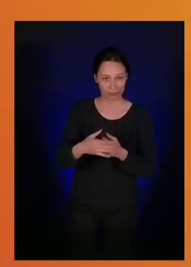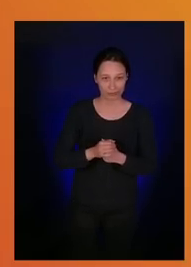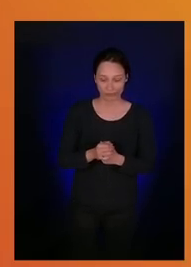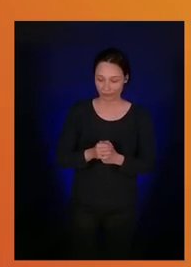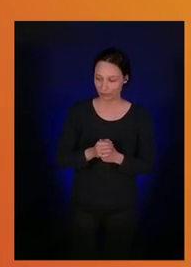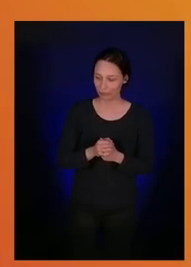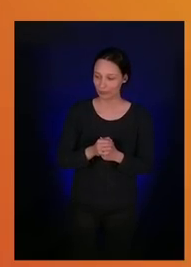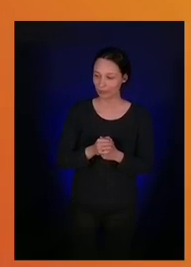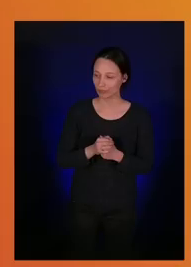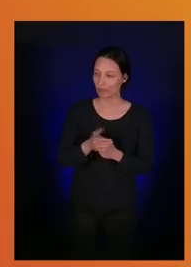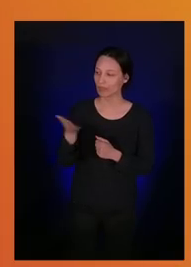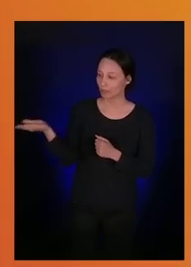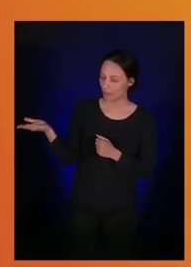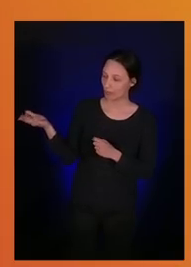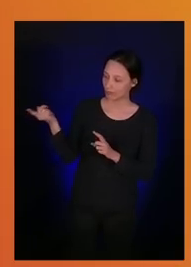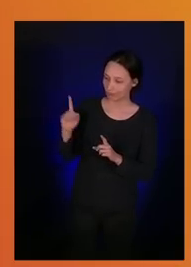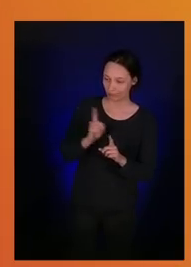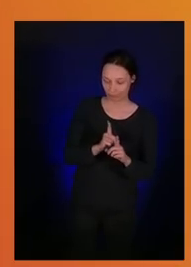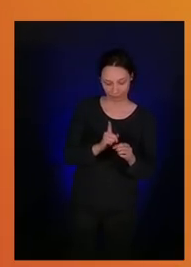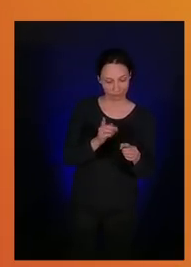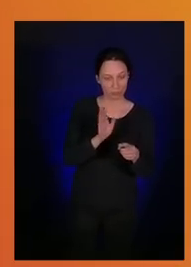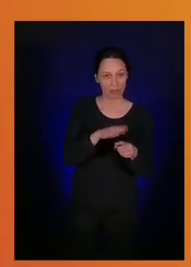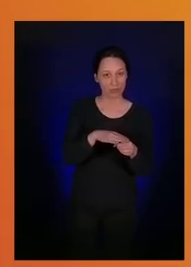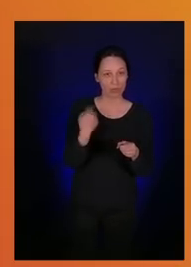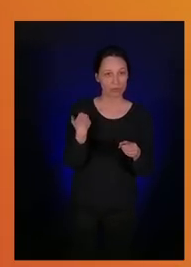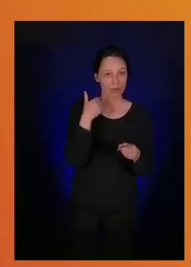Samia, au micro numéro 1.